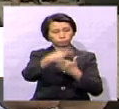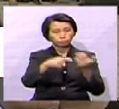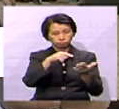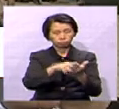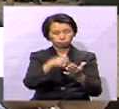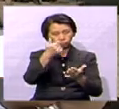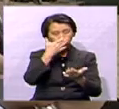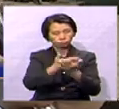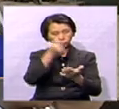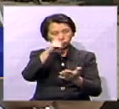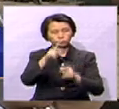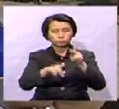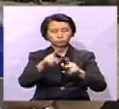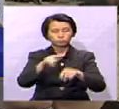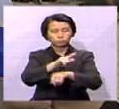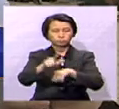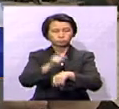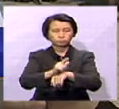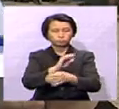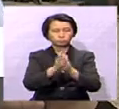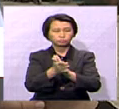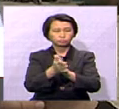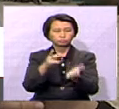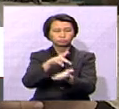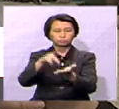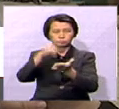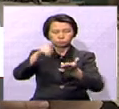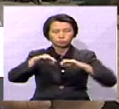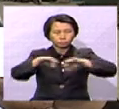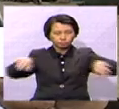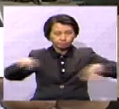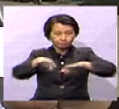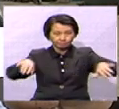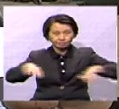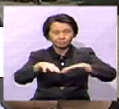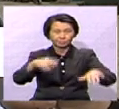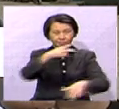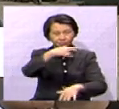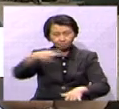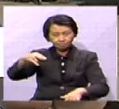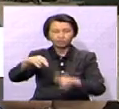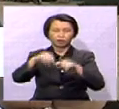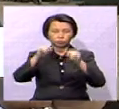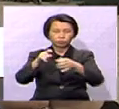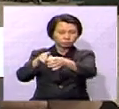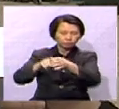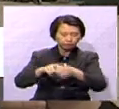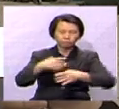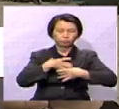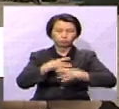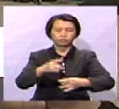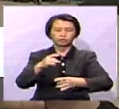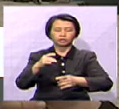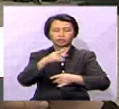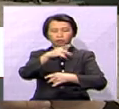milestone bagi Langkawi dan juga menjadi satu hub untuk berenang kerana ianya dapat menarik minat penang-penang